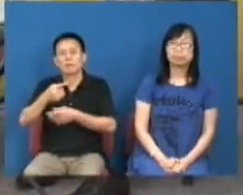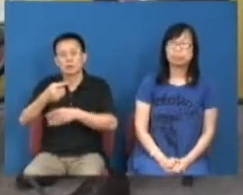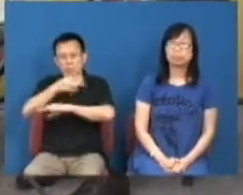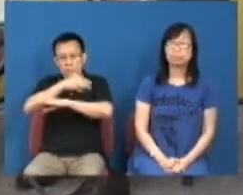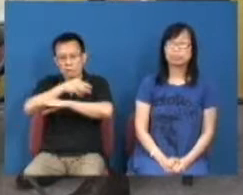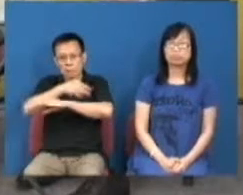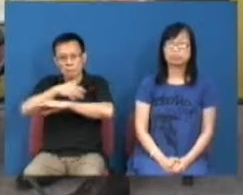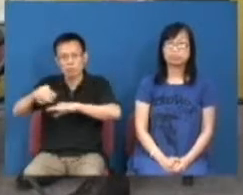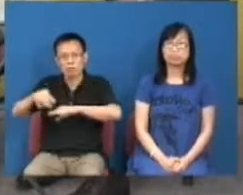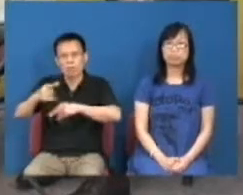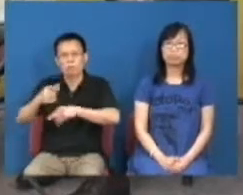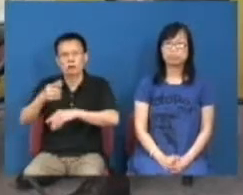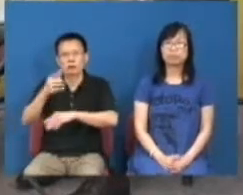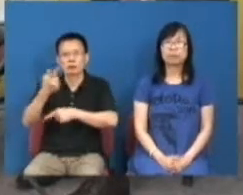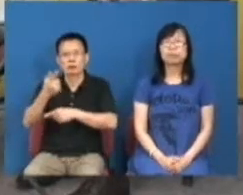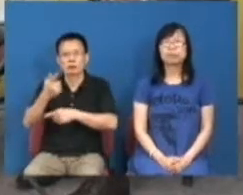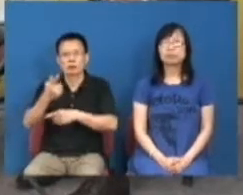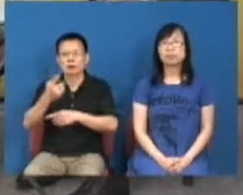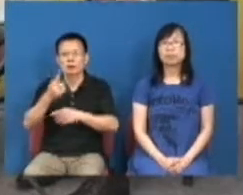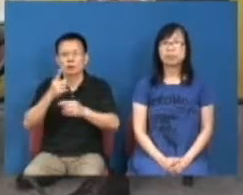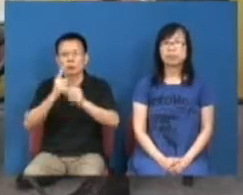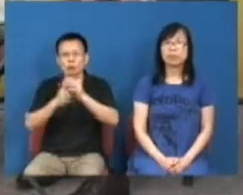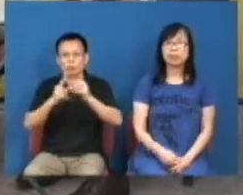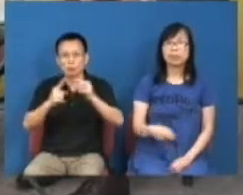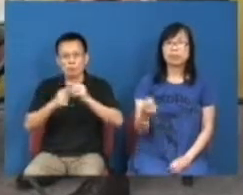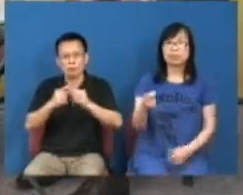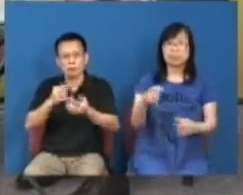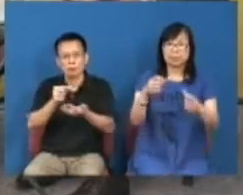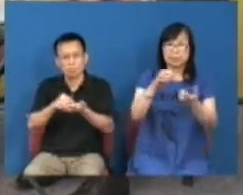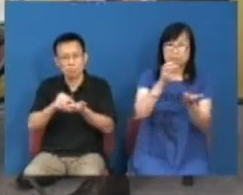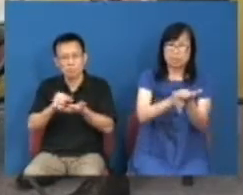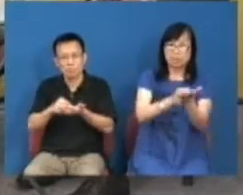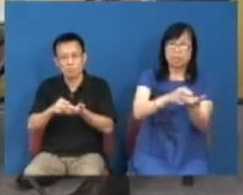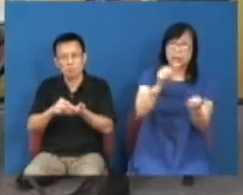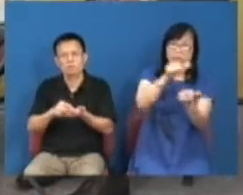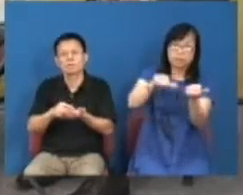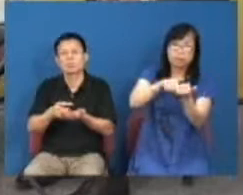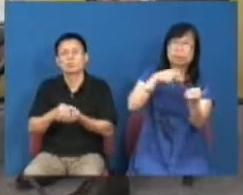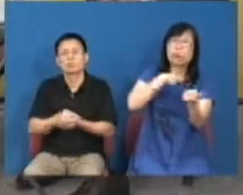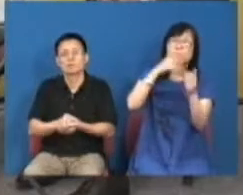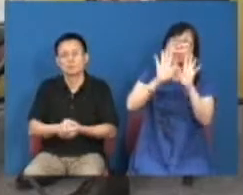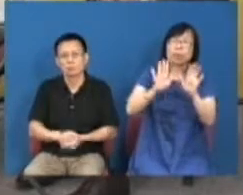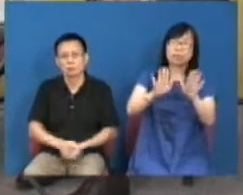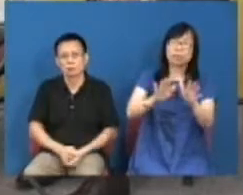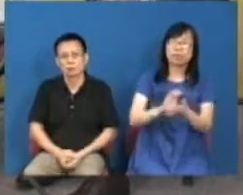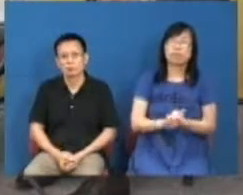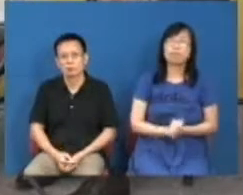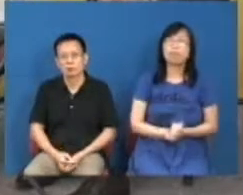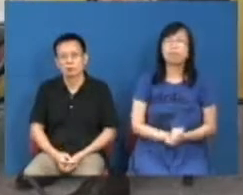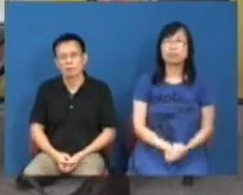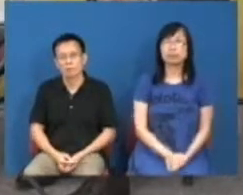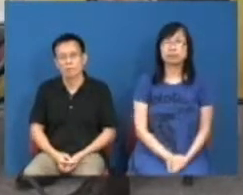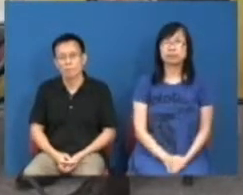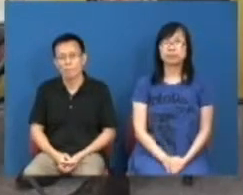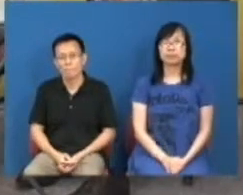嘅洪亮嘅位置嚇， 可能即地區議員啊、地區人士都要幫手啦。 係咯，係 啊。 咁